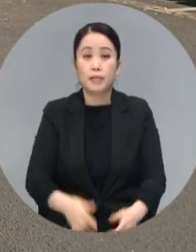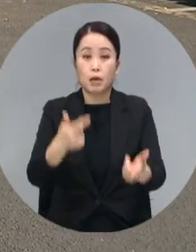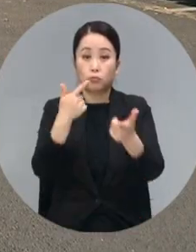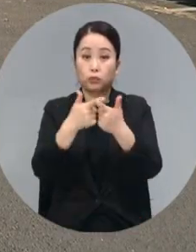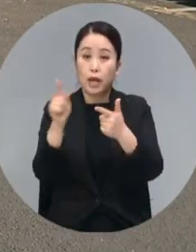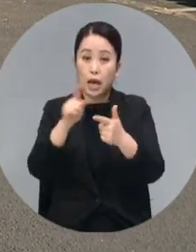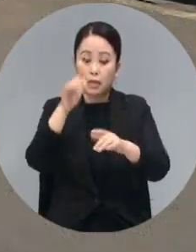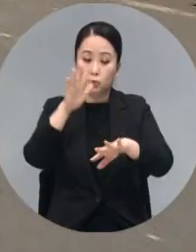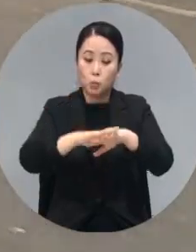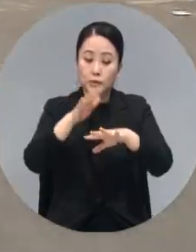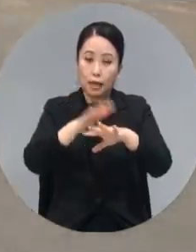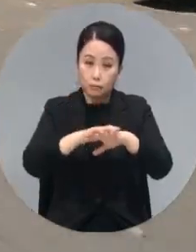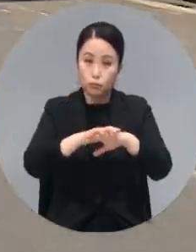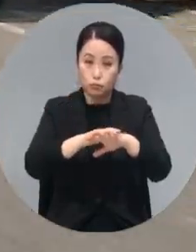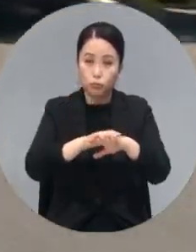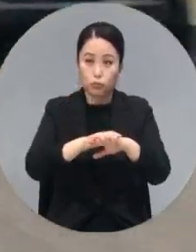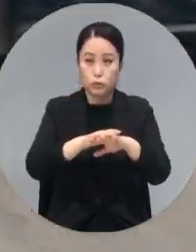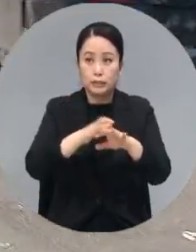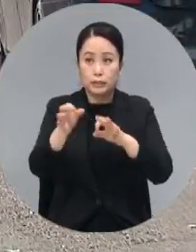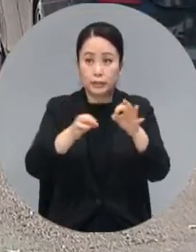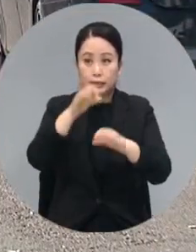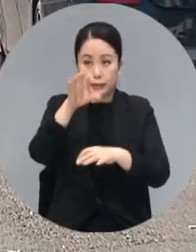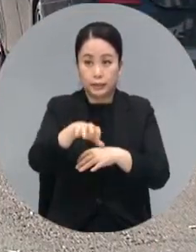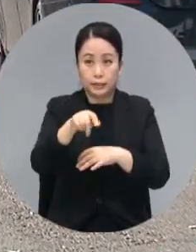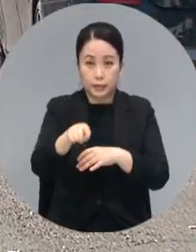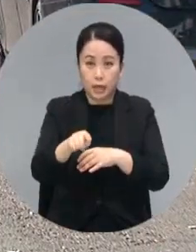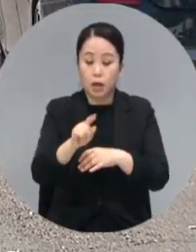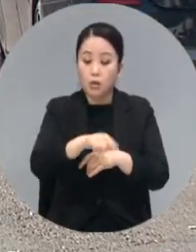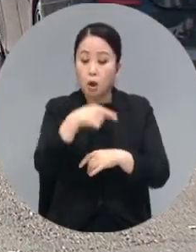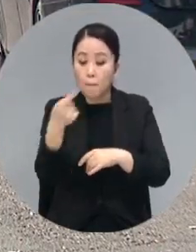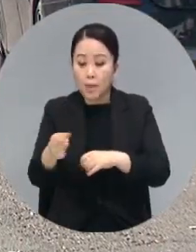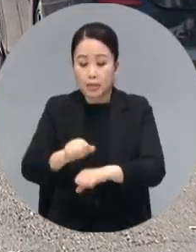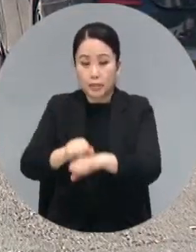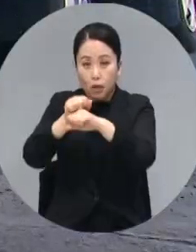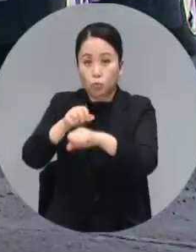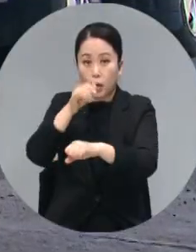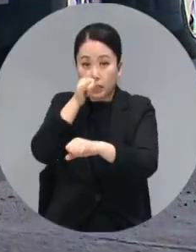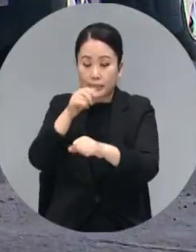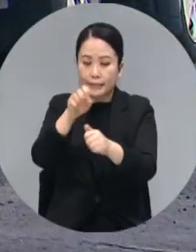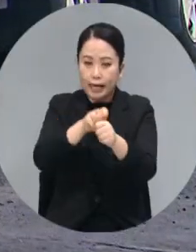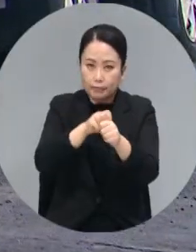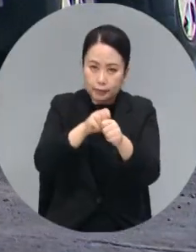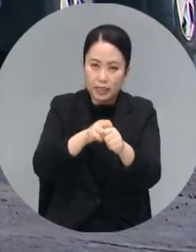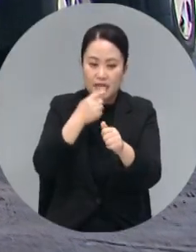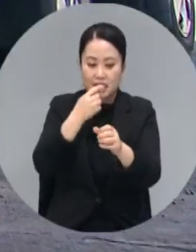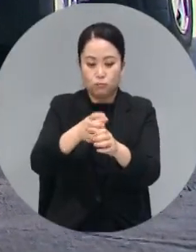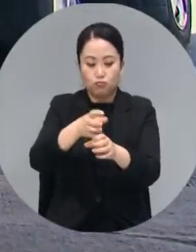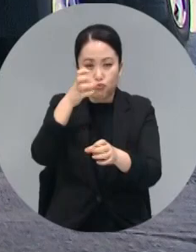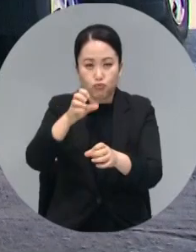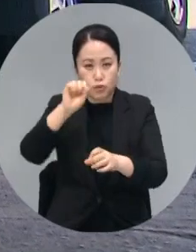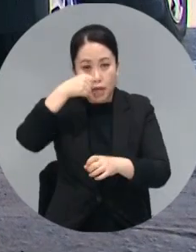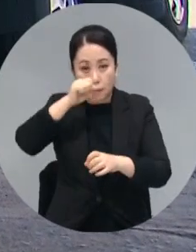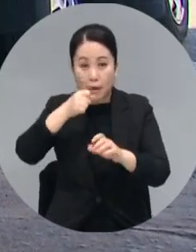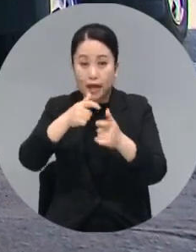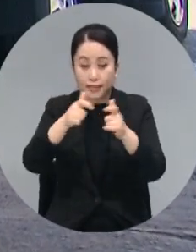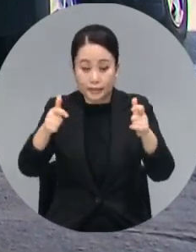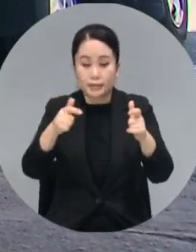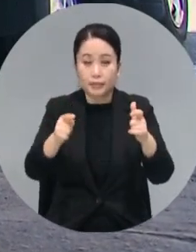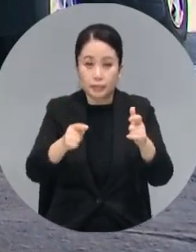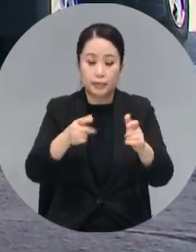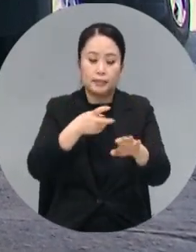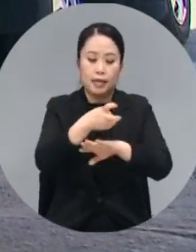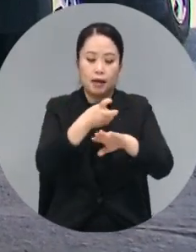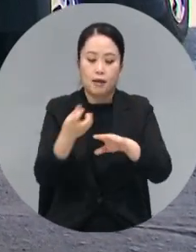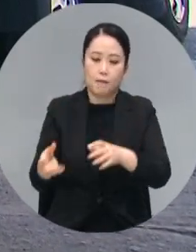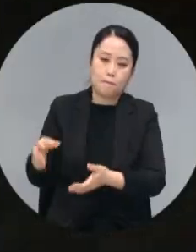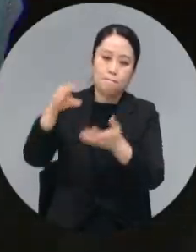부산의 한 농산물 공판장. 공판장 옆 창고에 보관돼 있는 감자, 무, 양파 등 다양한 채소를 차에